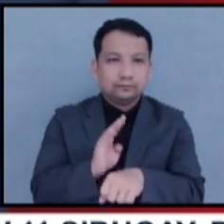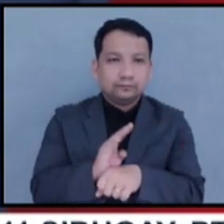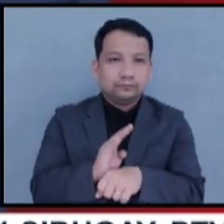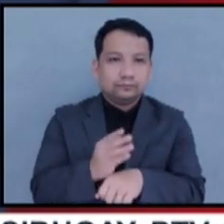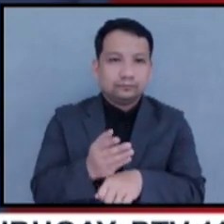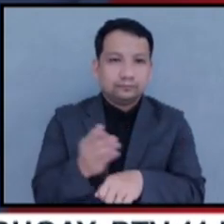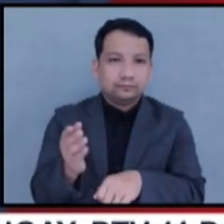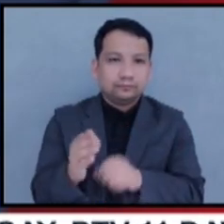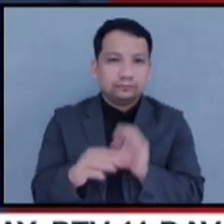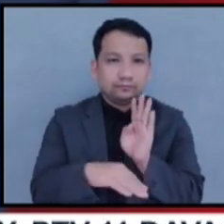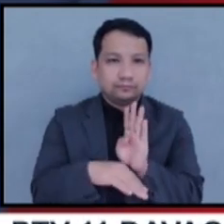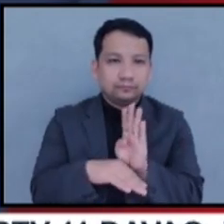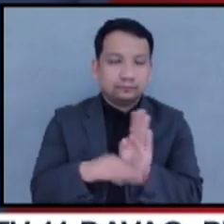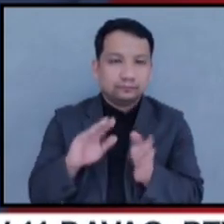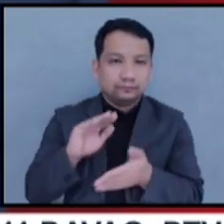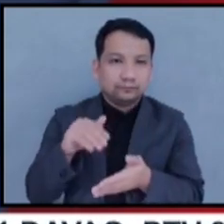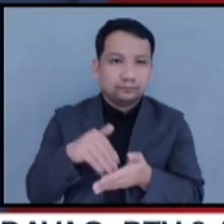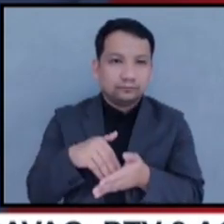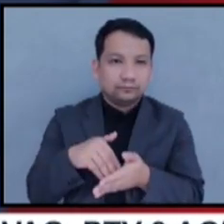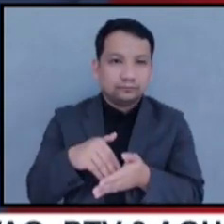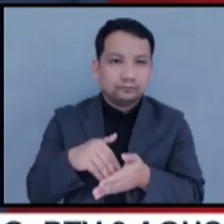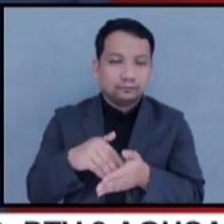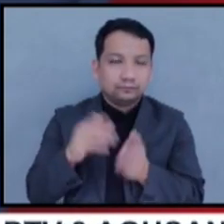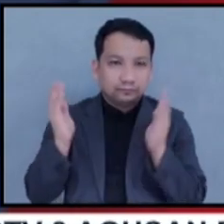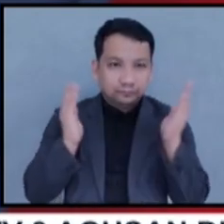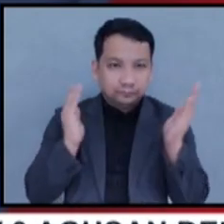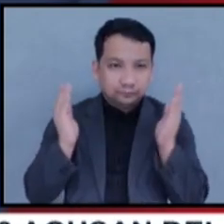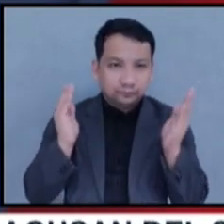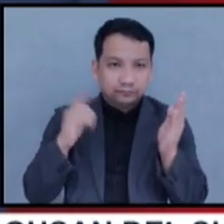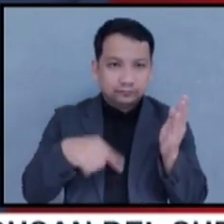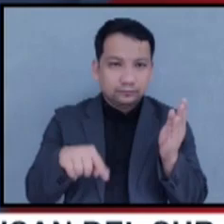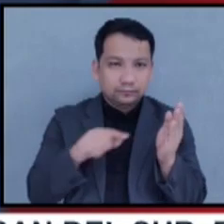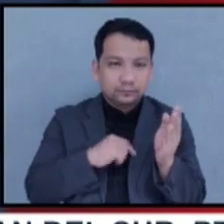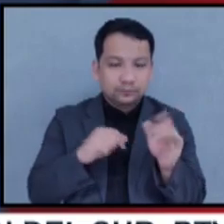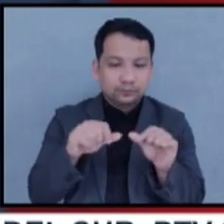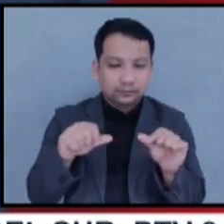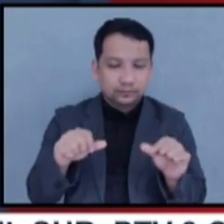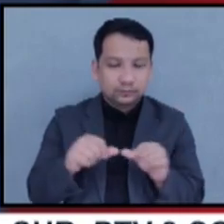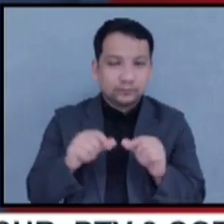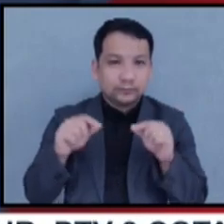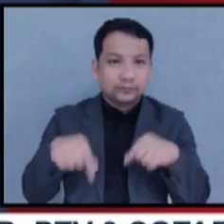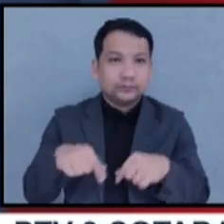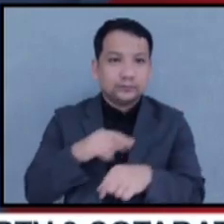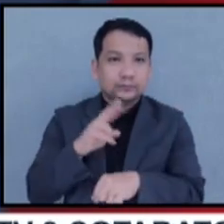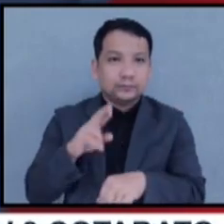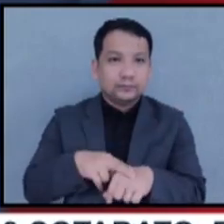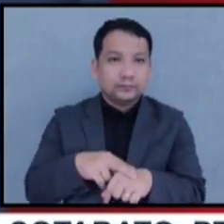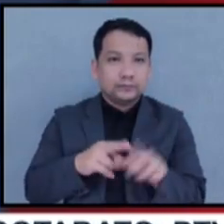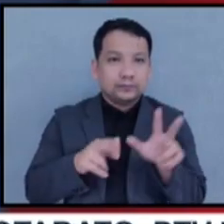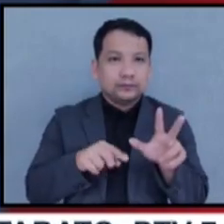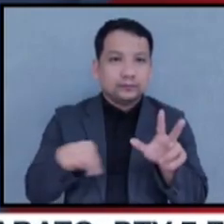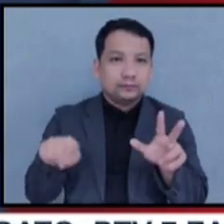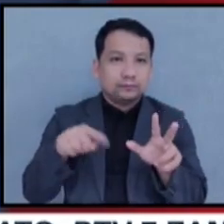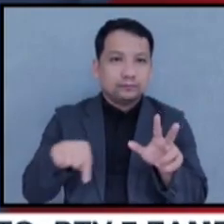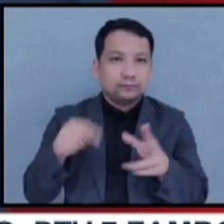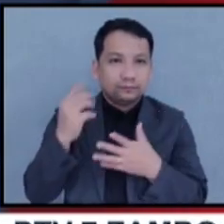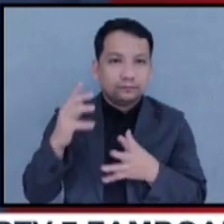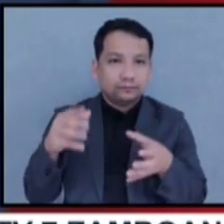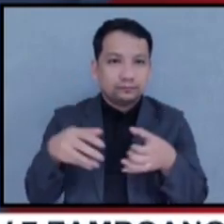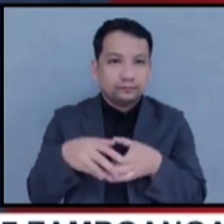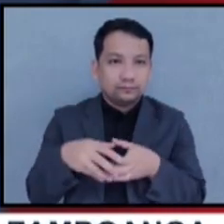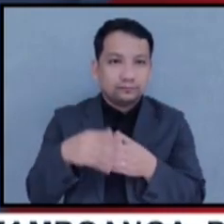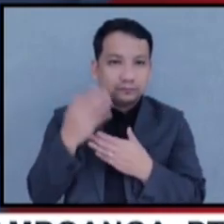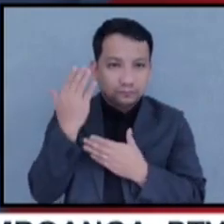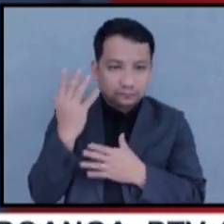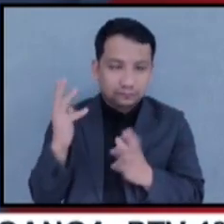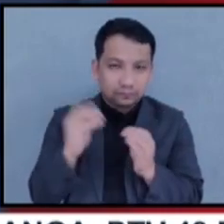we have the Negotiation Center Services, wherein lahat po ng areas dito sa region and the countryside as a whole,